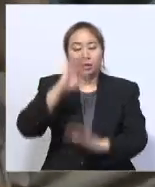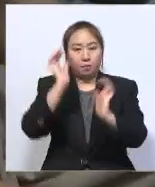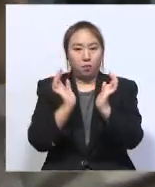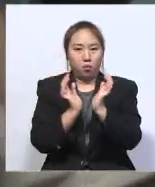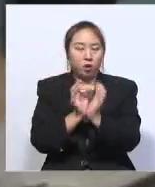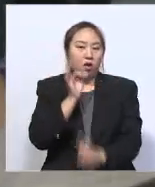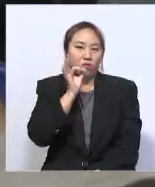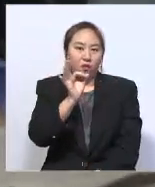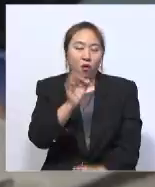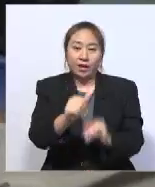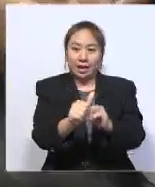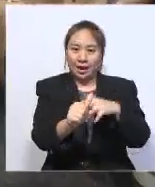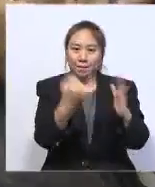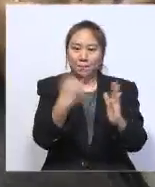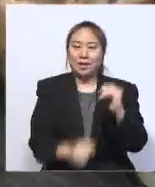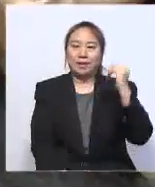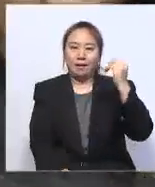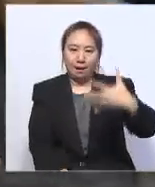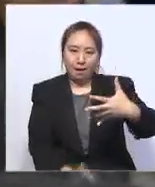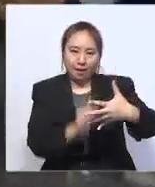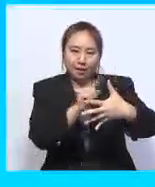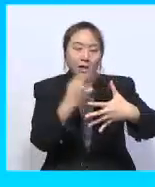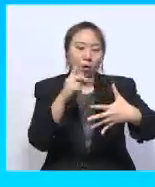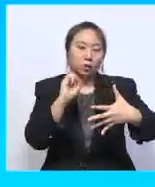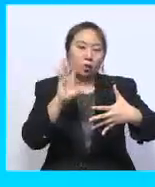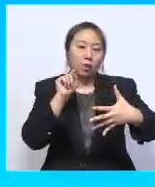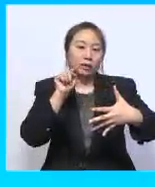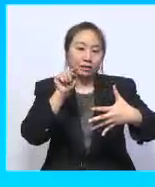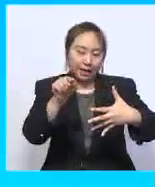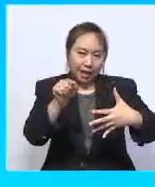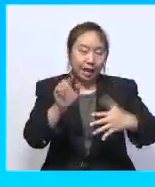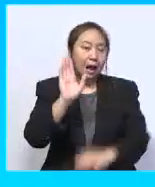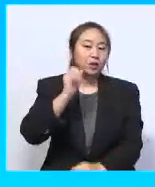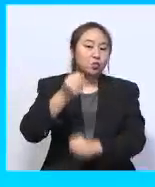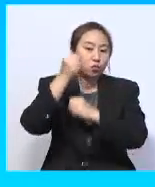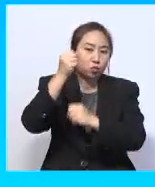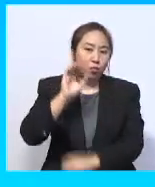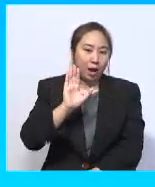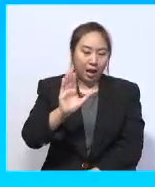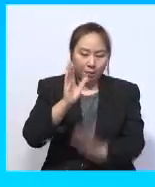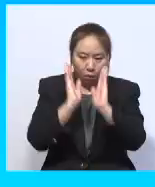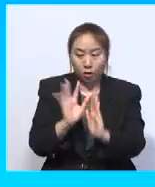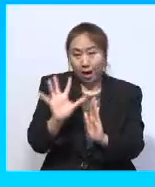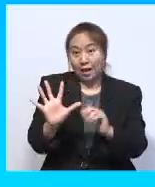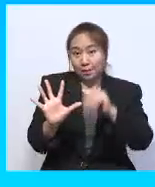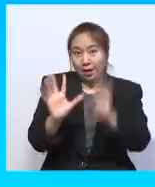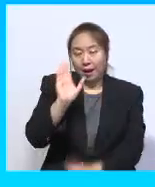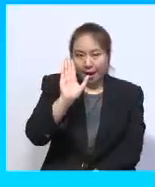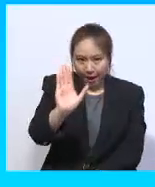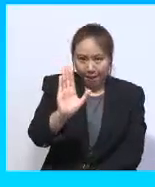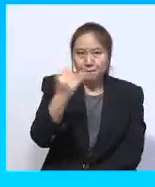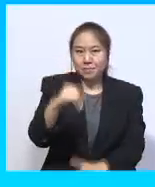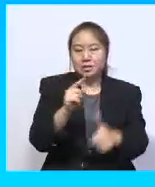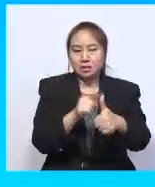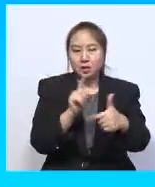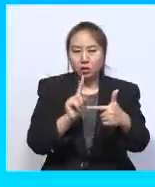จได้แจ้ง5ข้อหากับแกนนำก็คือฝ่าฝืนคำสั่งคสช.ที่ห้ามชุมนุมกันตั้งแต่5คนขึ้นไปนะคะฐานยุย